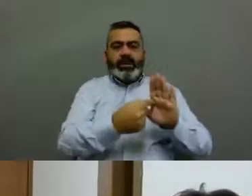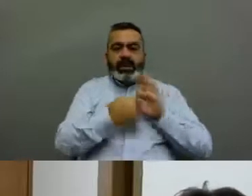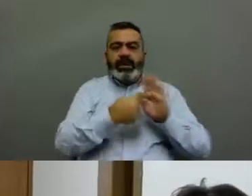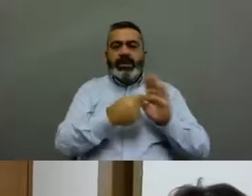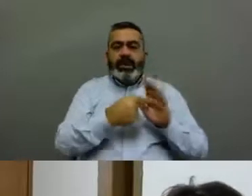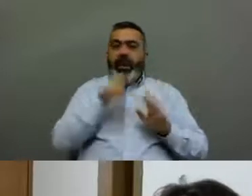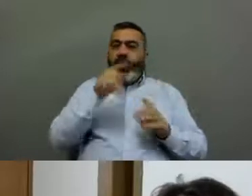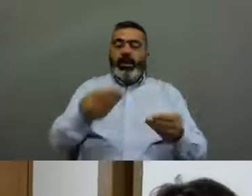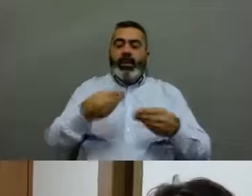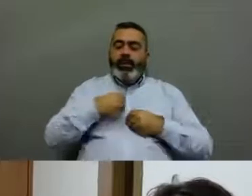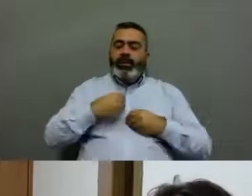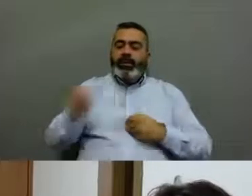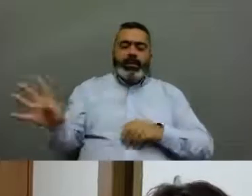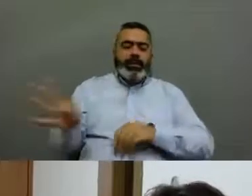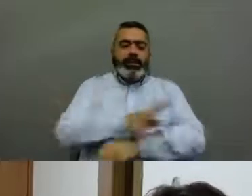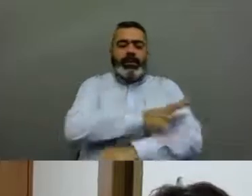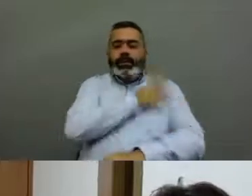που με συγκλώνησε και κάτι που